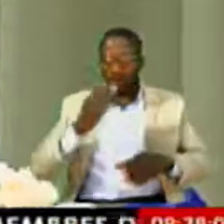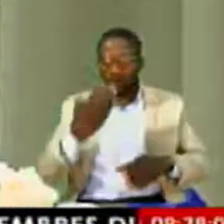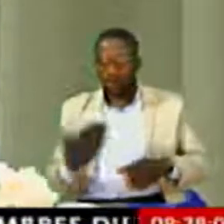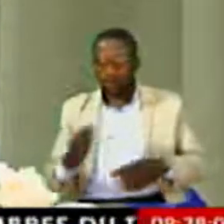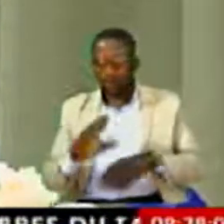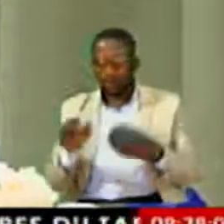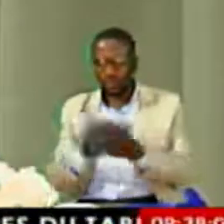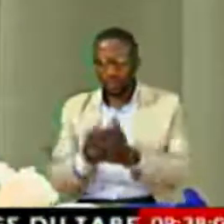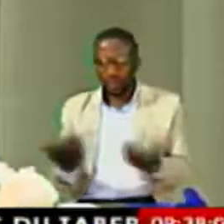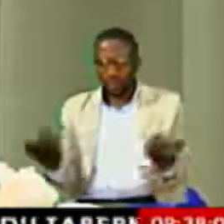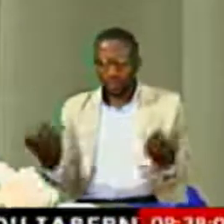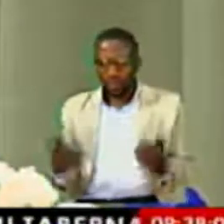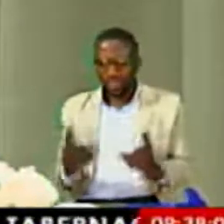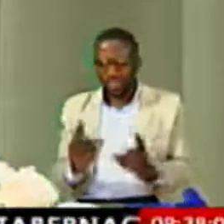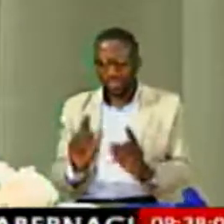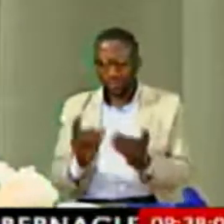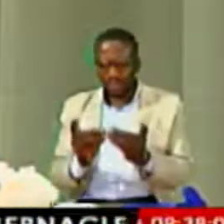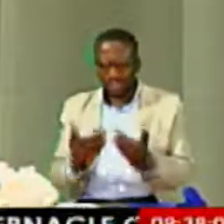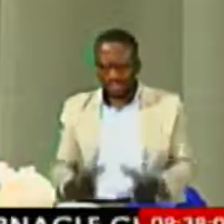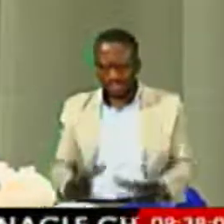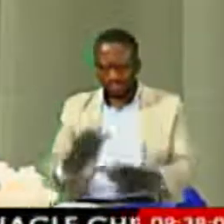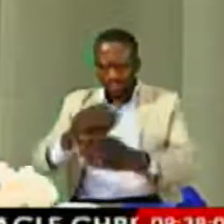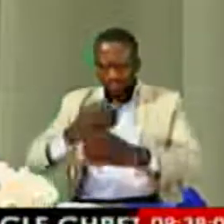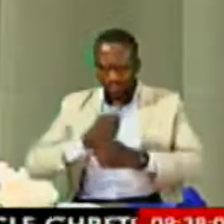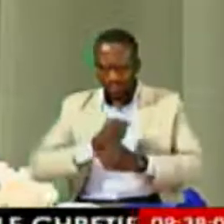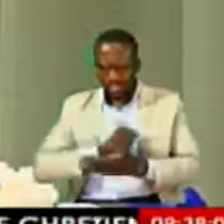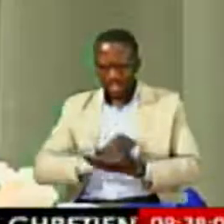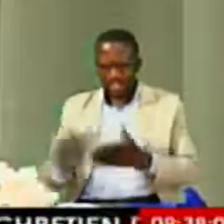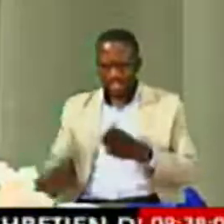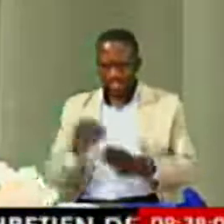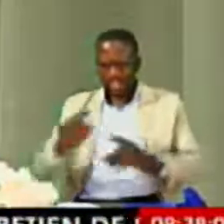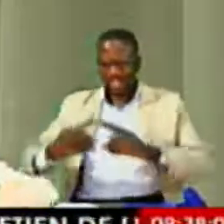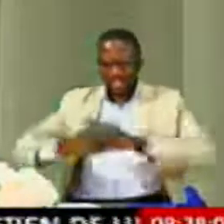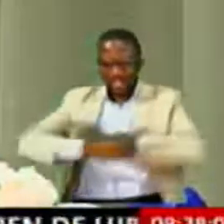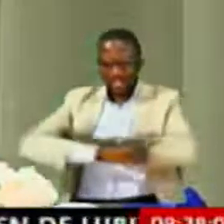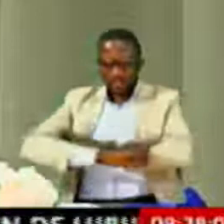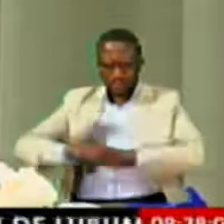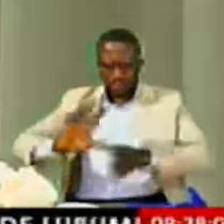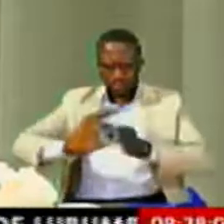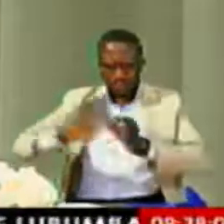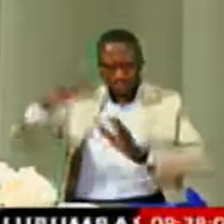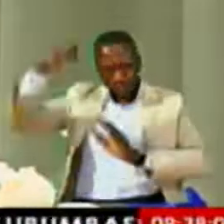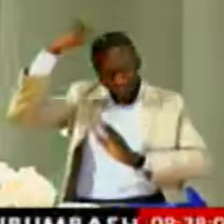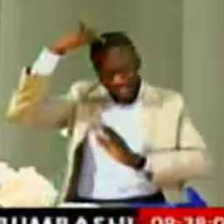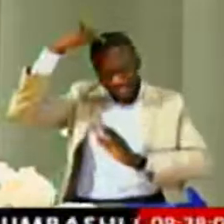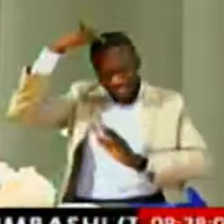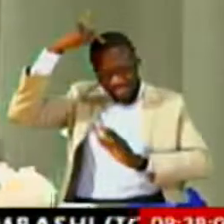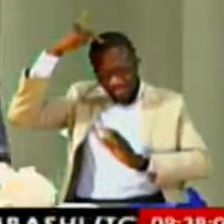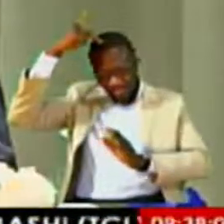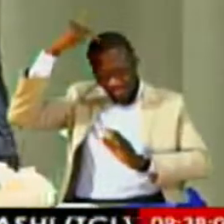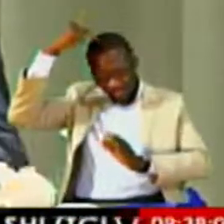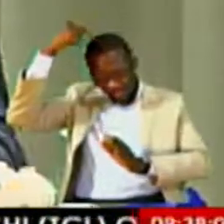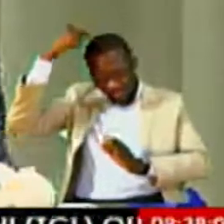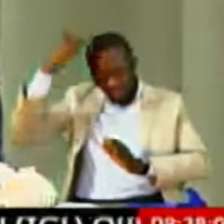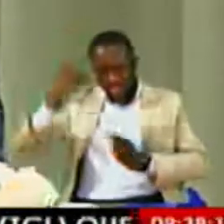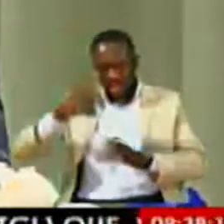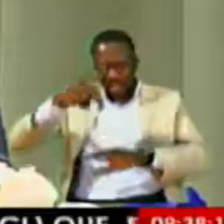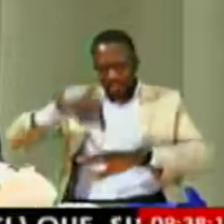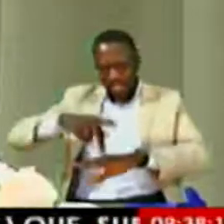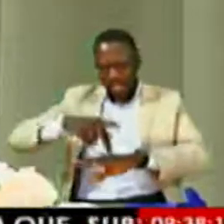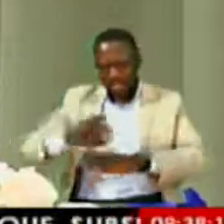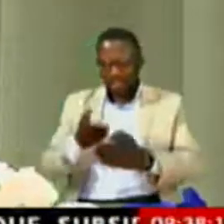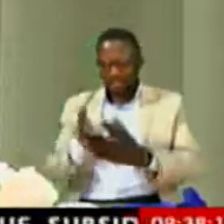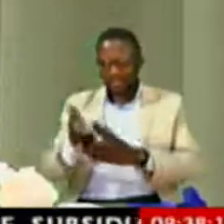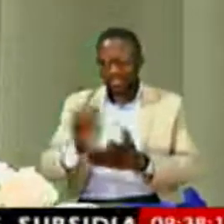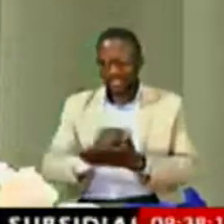le Saint-Esprit le jour de Pentecôte, Pierre, par la révélation de Dieu, il a dit à ceux qui avaient cru,